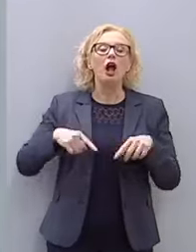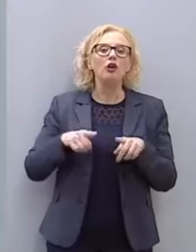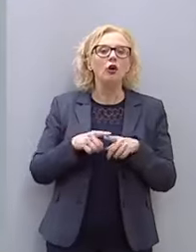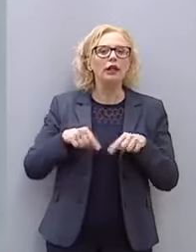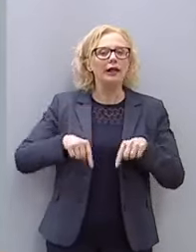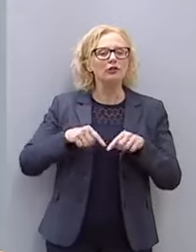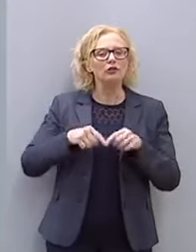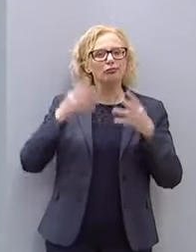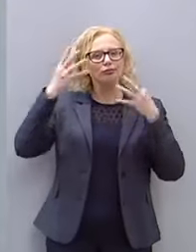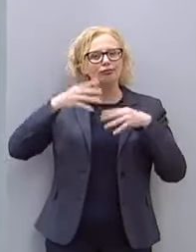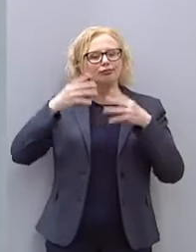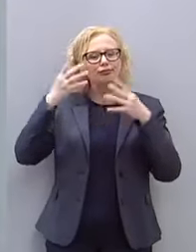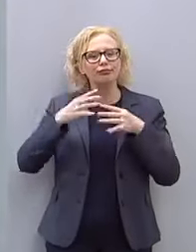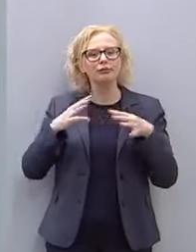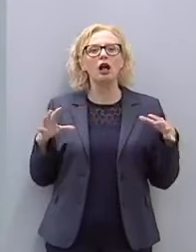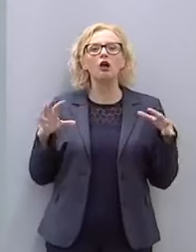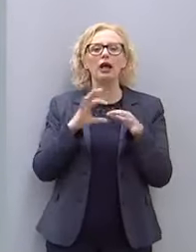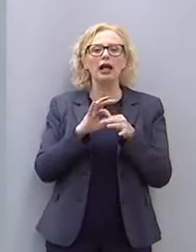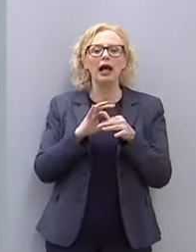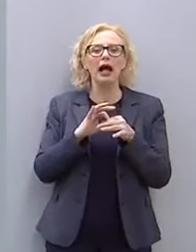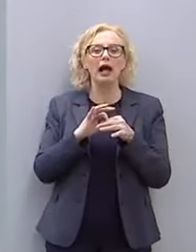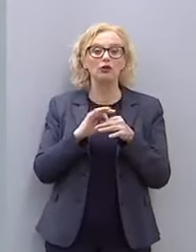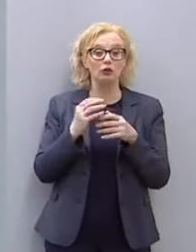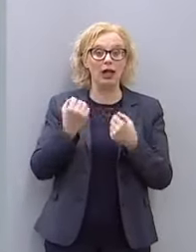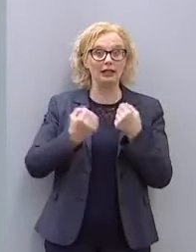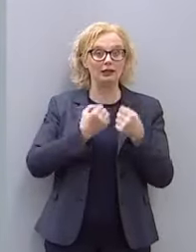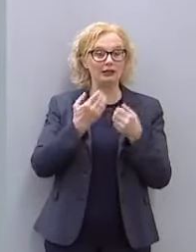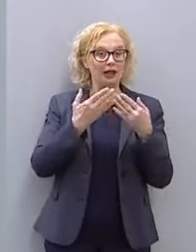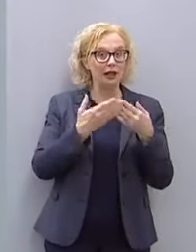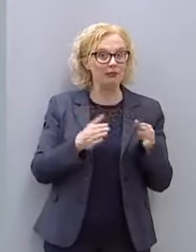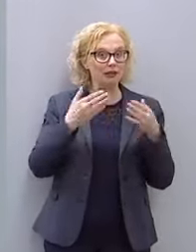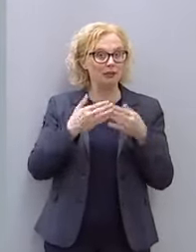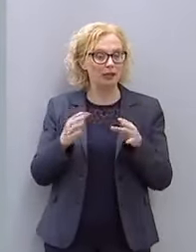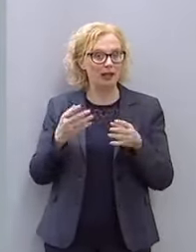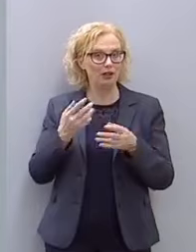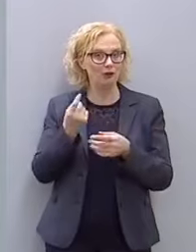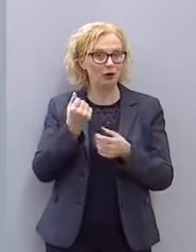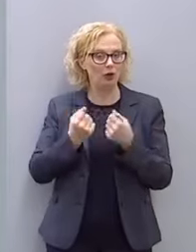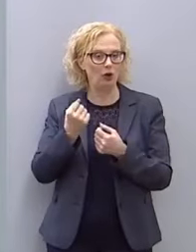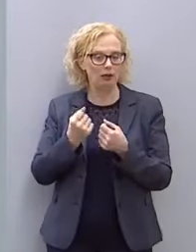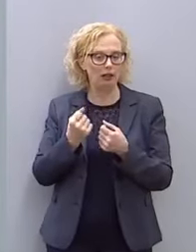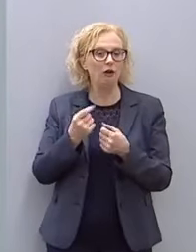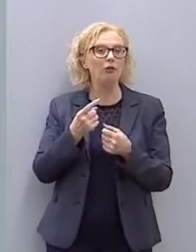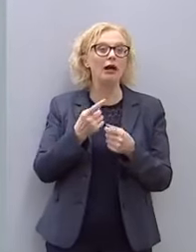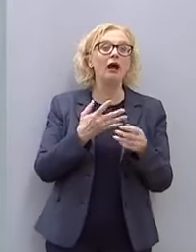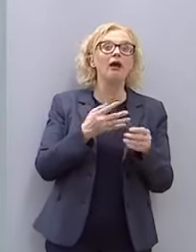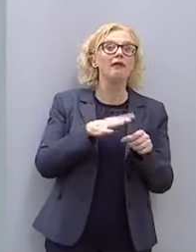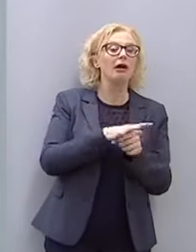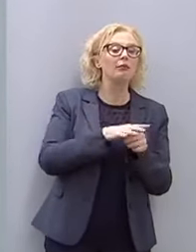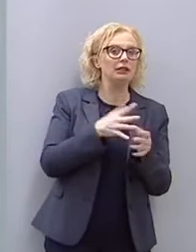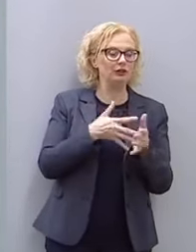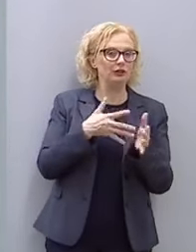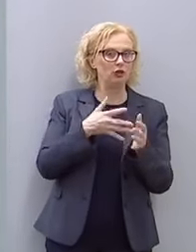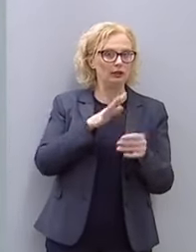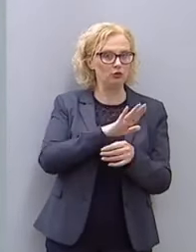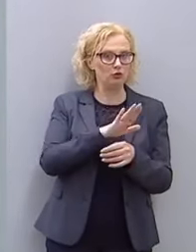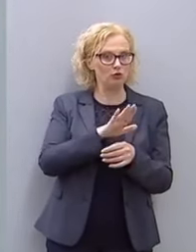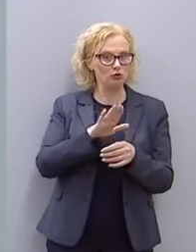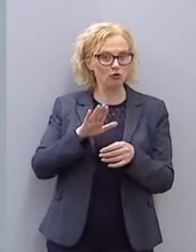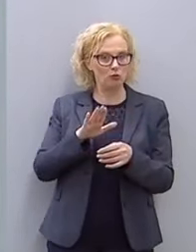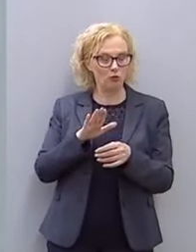anche di fronte all'attività che riaprono e alle difficoltà delle famiglie che non possiamo ovviamente non sentirle e non